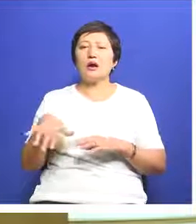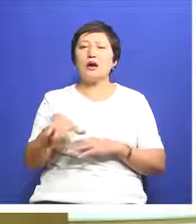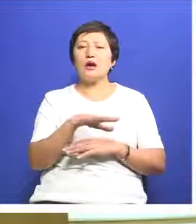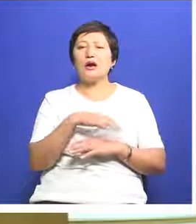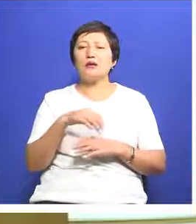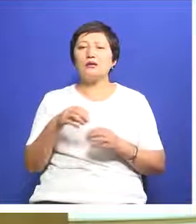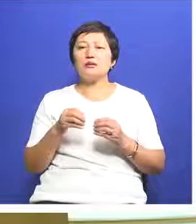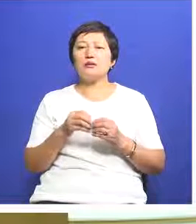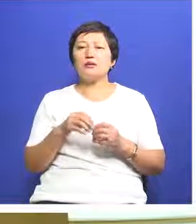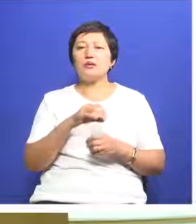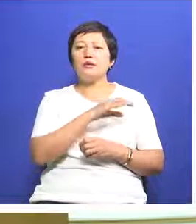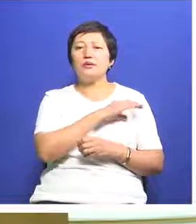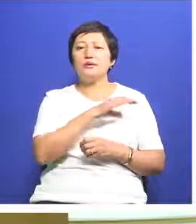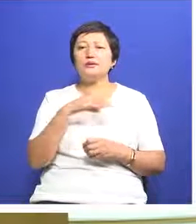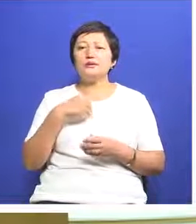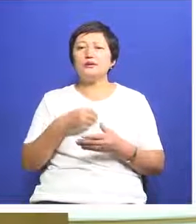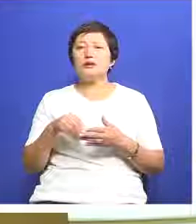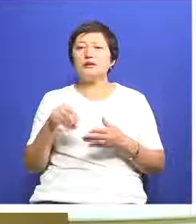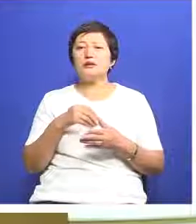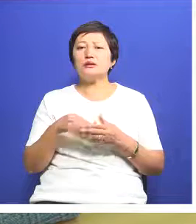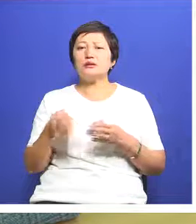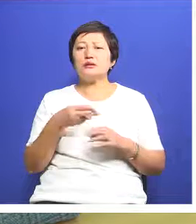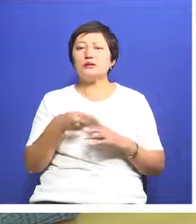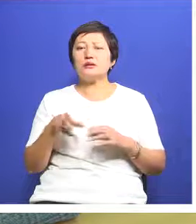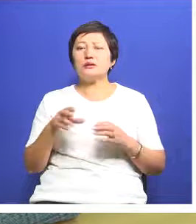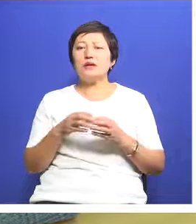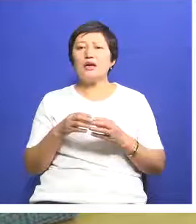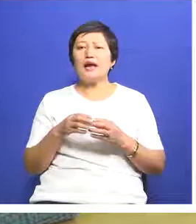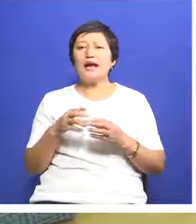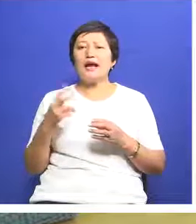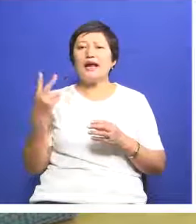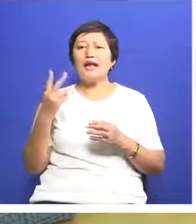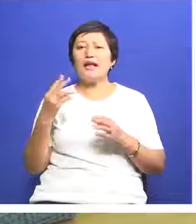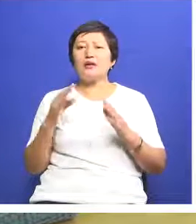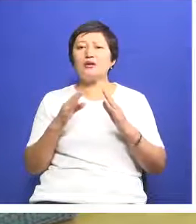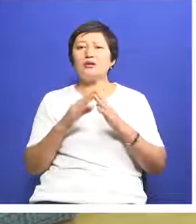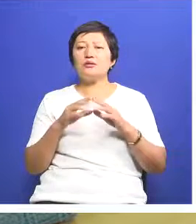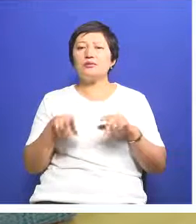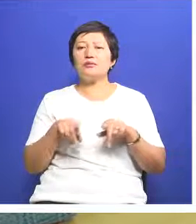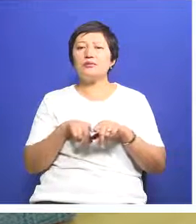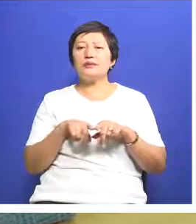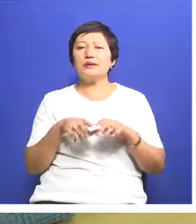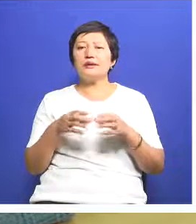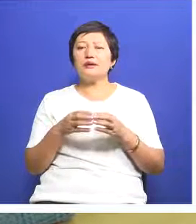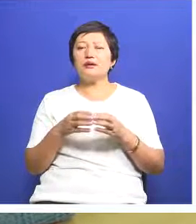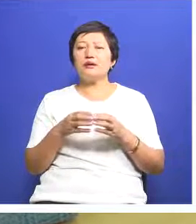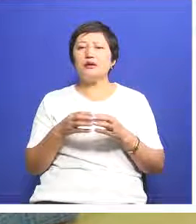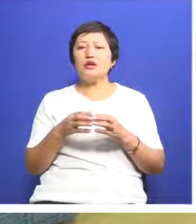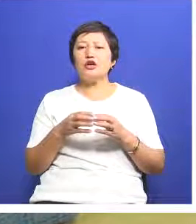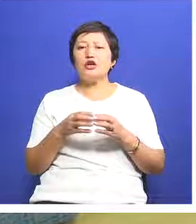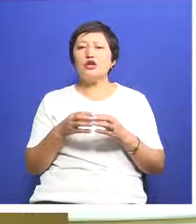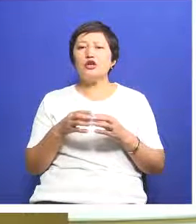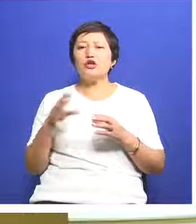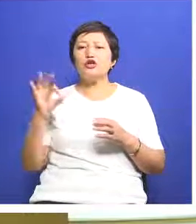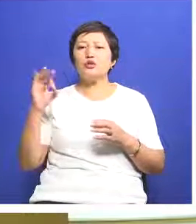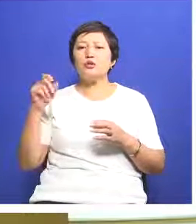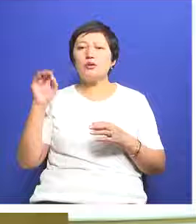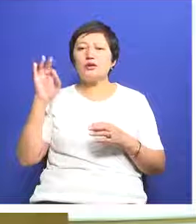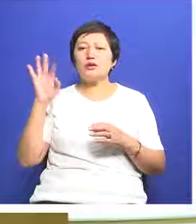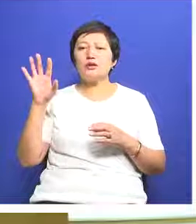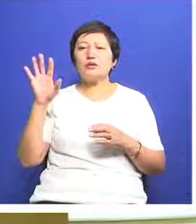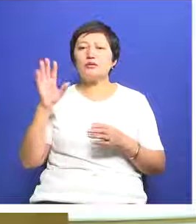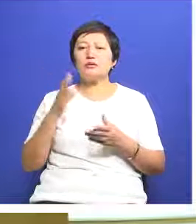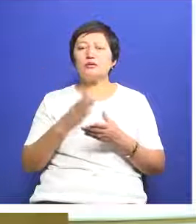өз каржысына жанагы эки үй биригип бир жанагы неге столго жарык койду.